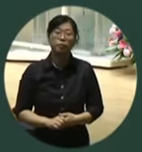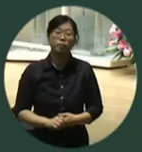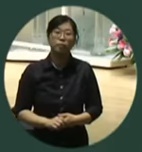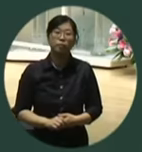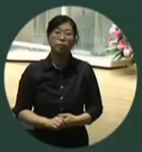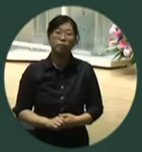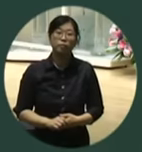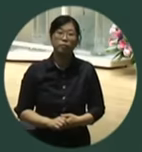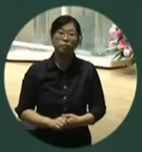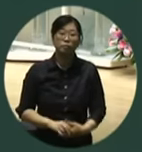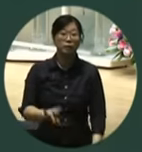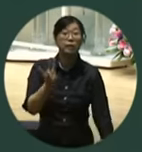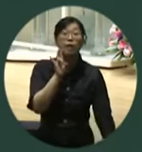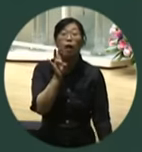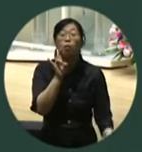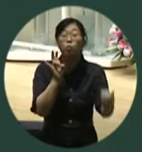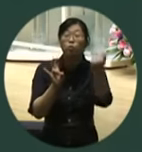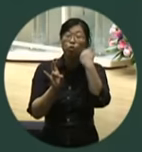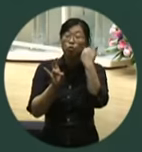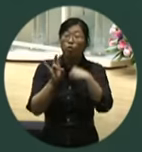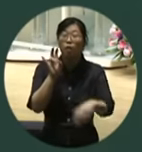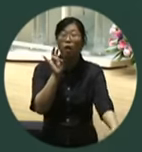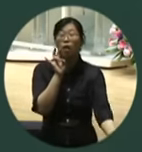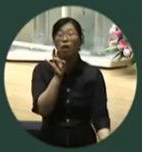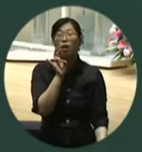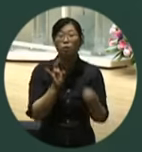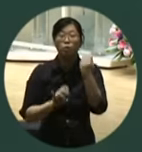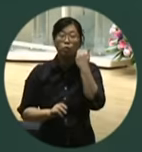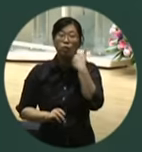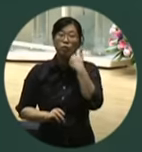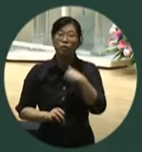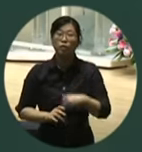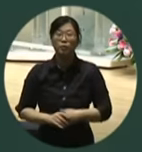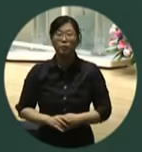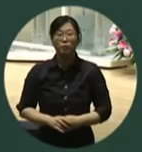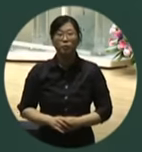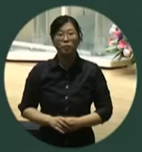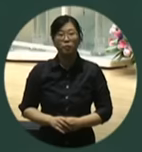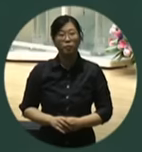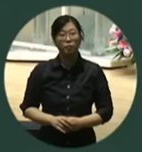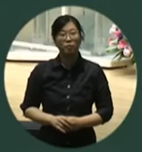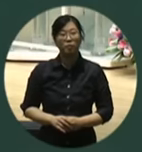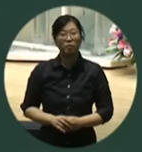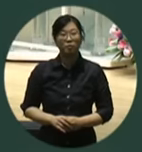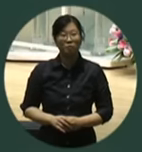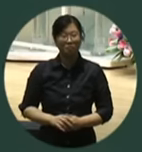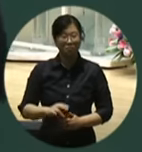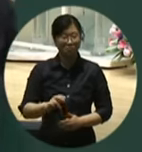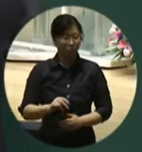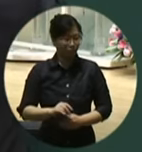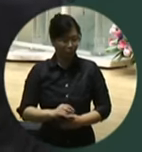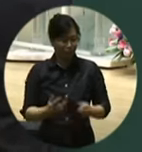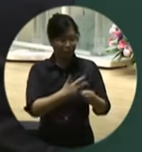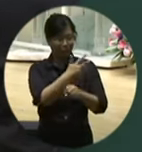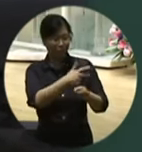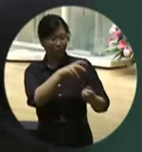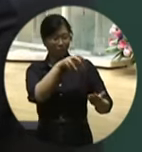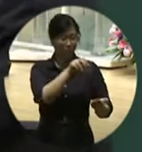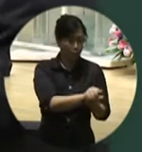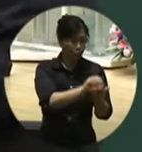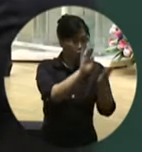이 라합이 구원받아 들어가게 됩니다. So Rahab was saved, and then she was included to the Israelites. 여러분